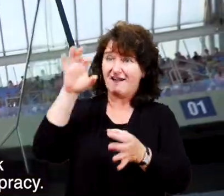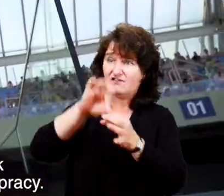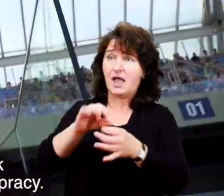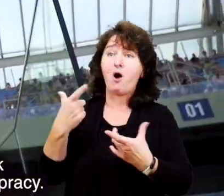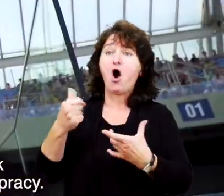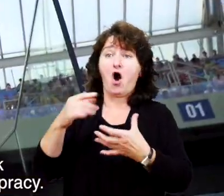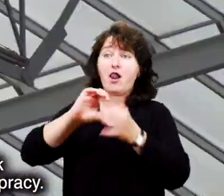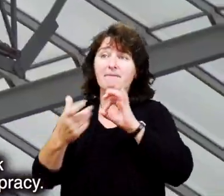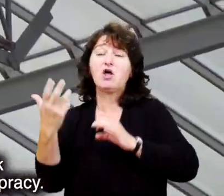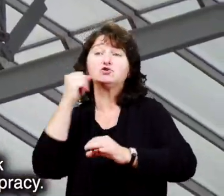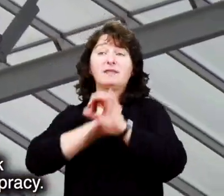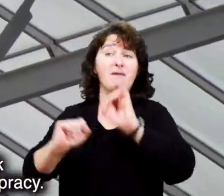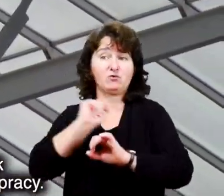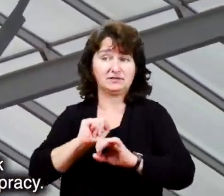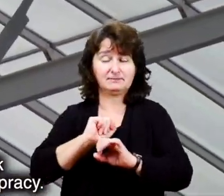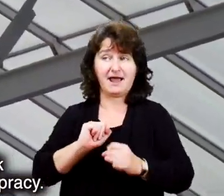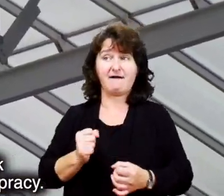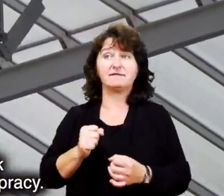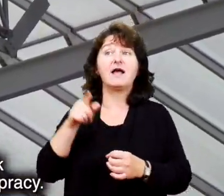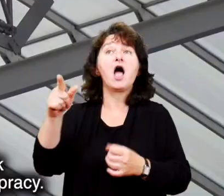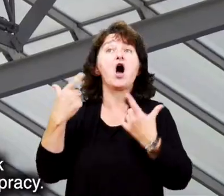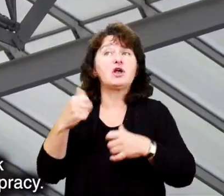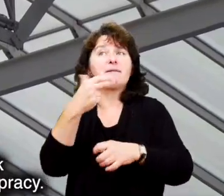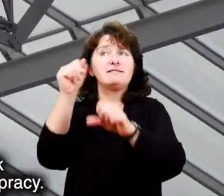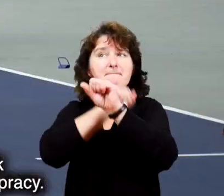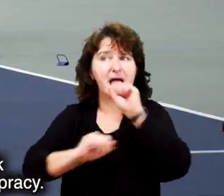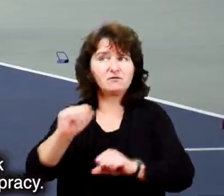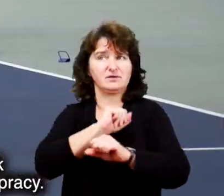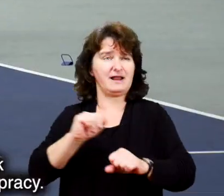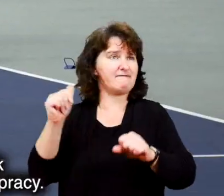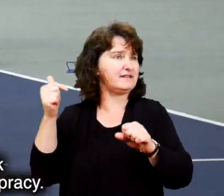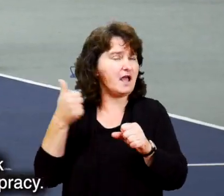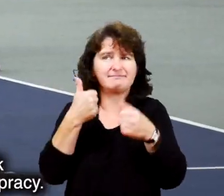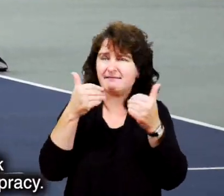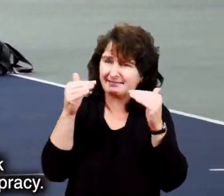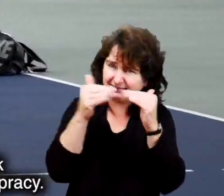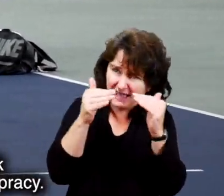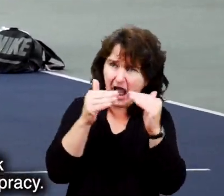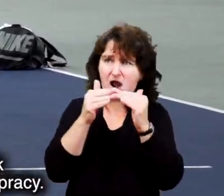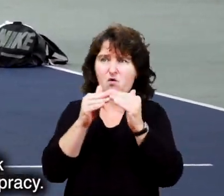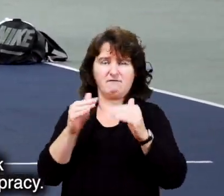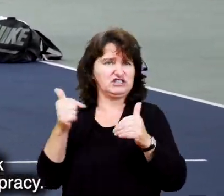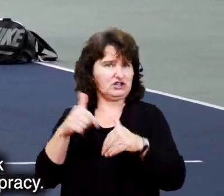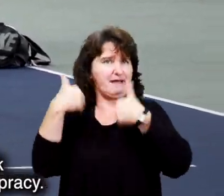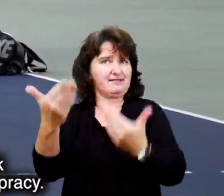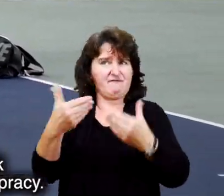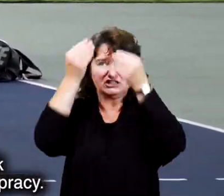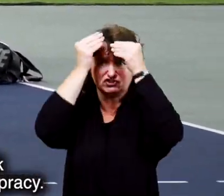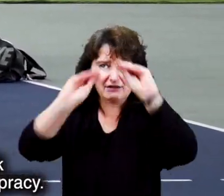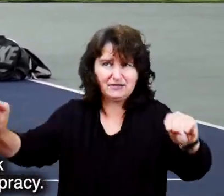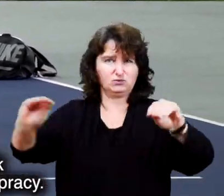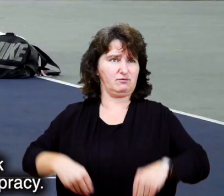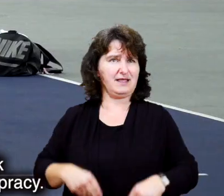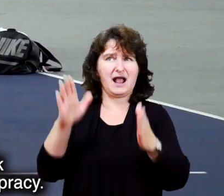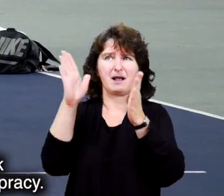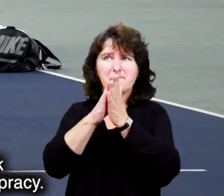że oni właśnie zasługują w równej mierze jak nasi mistrzowie na ten właśnie hołd, na oklaski,